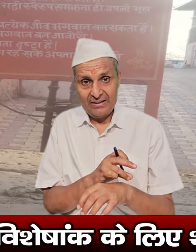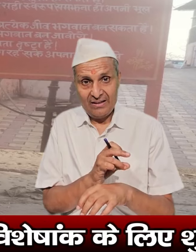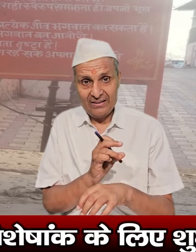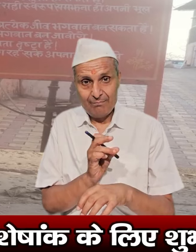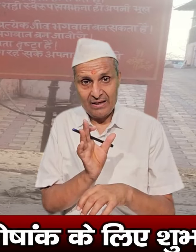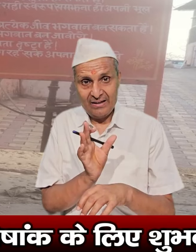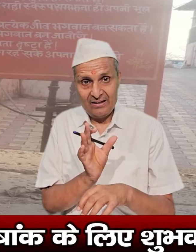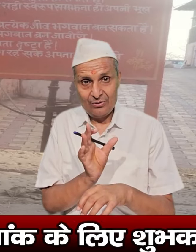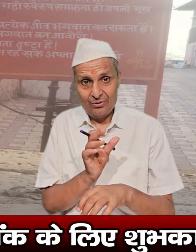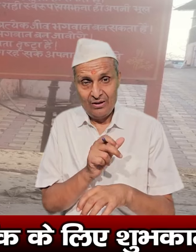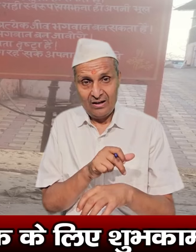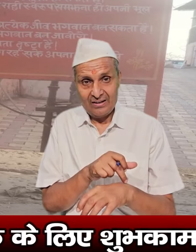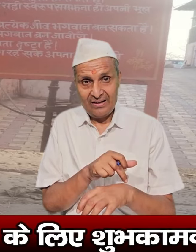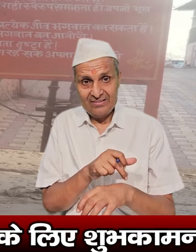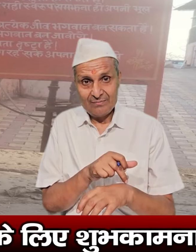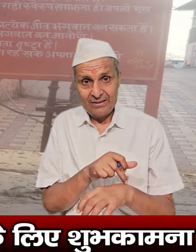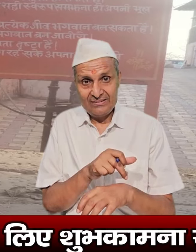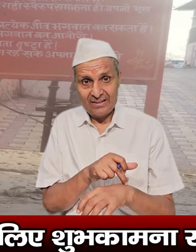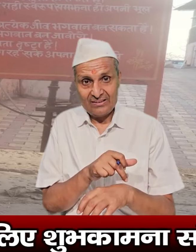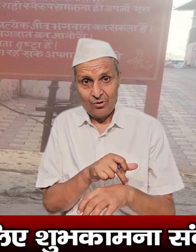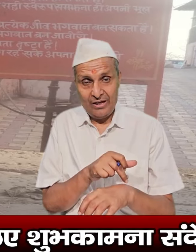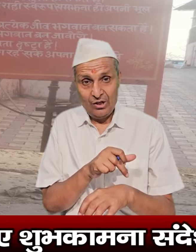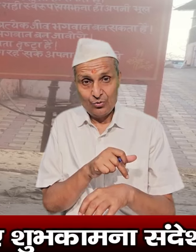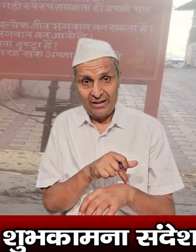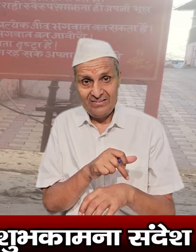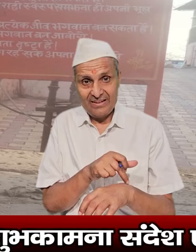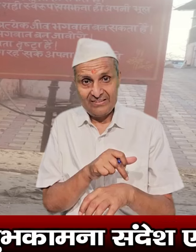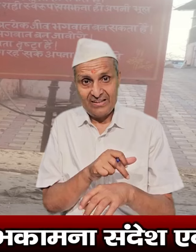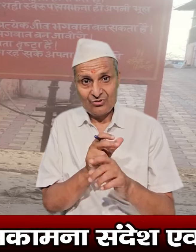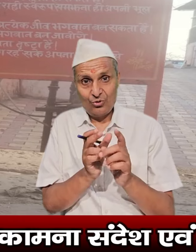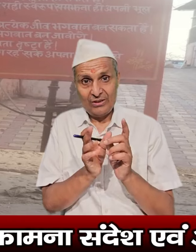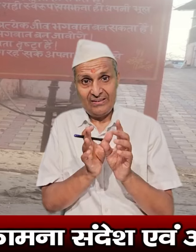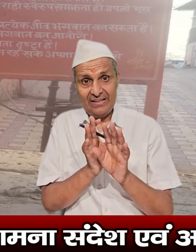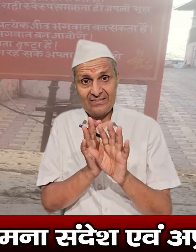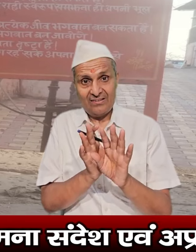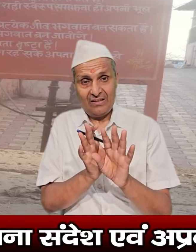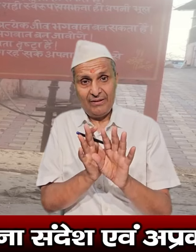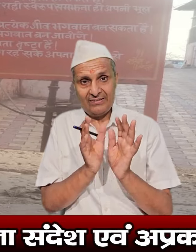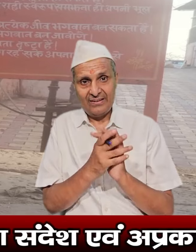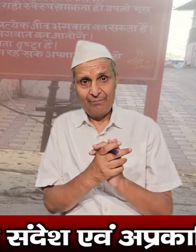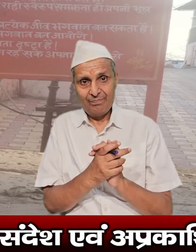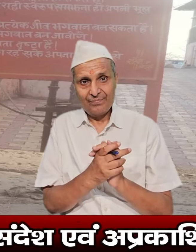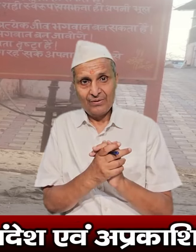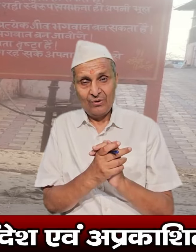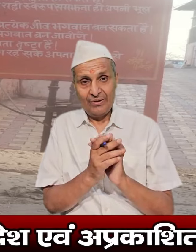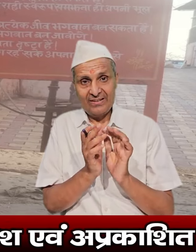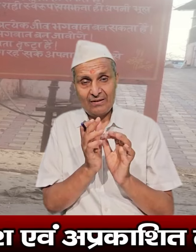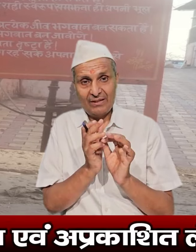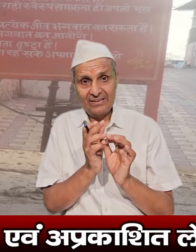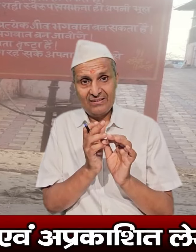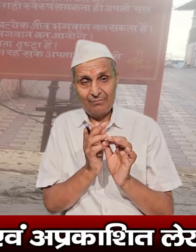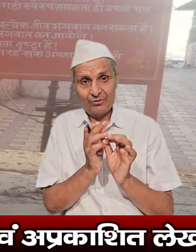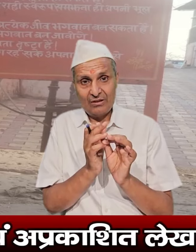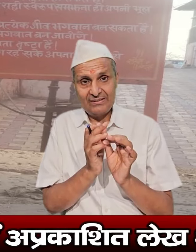मवाद निकाल के बाहर निकाल दो और कैंसर इंतजार करते रहोगे तो कैंसर की तरह नासूर हो जाती है य डॉक्टर भी कहता है और यह